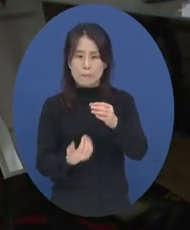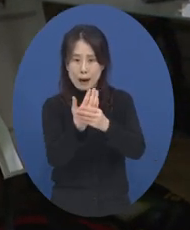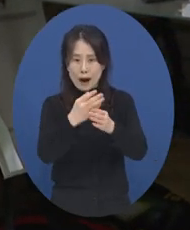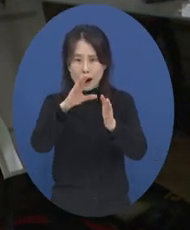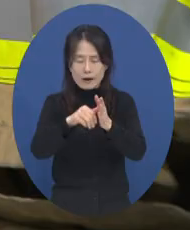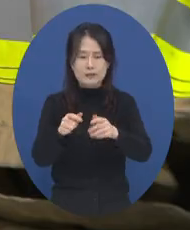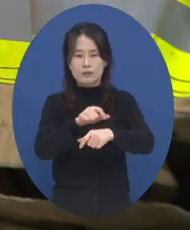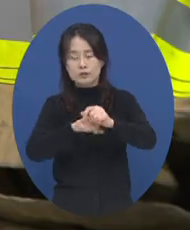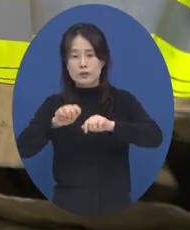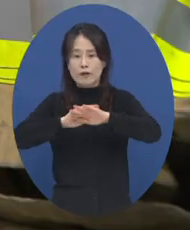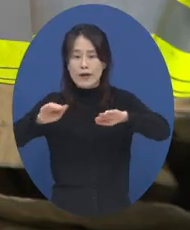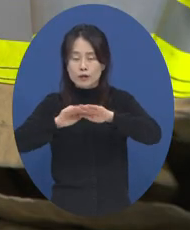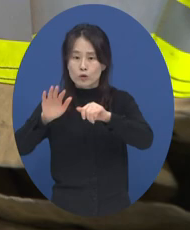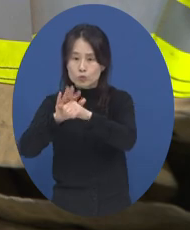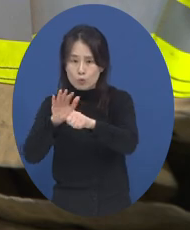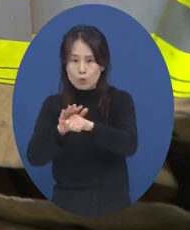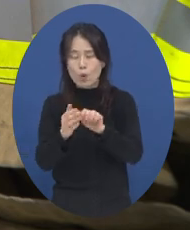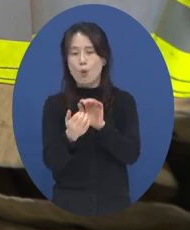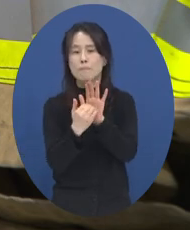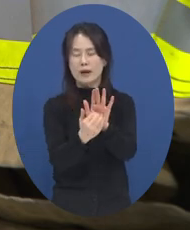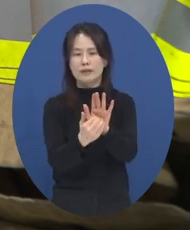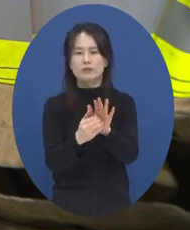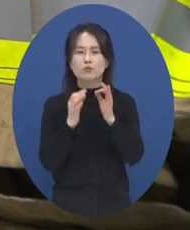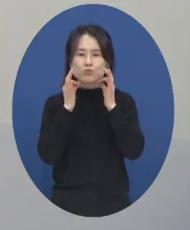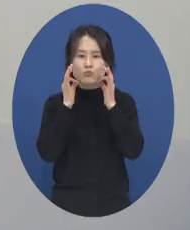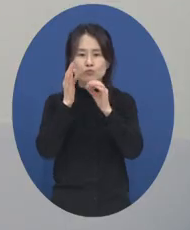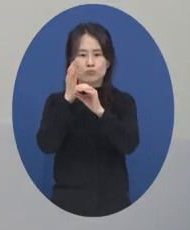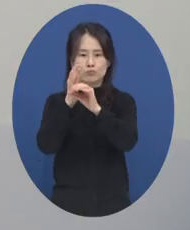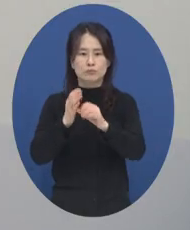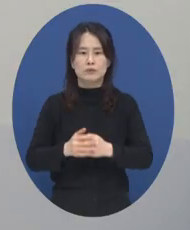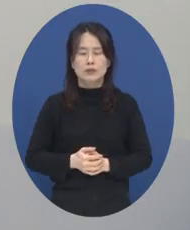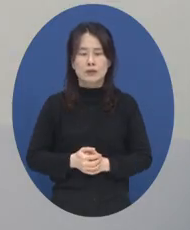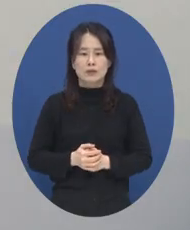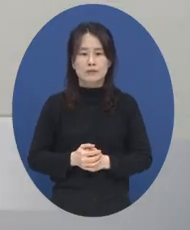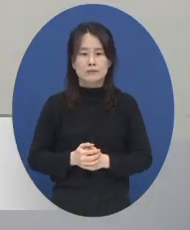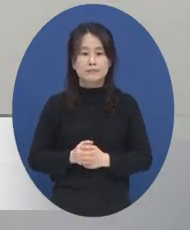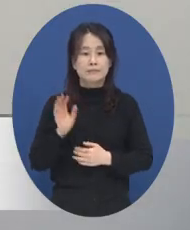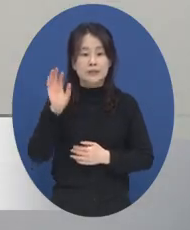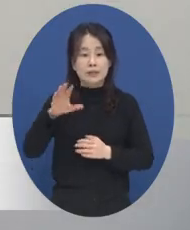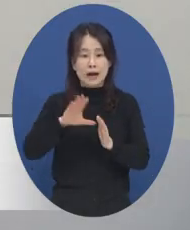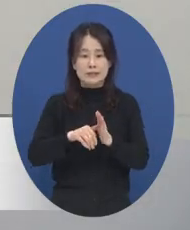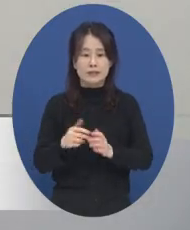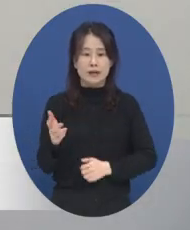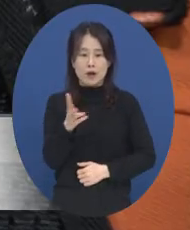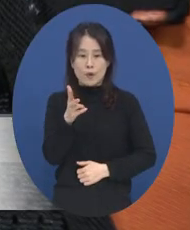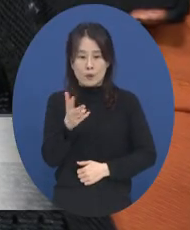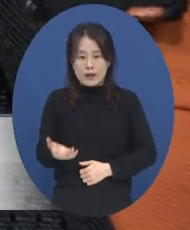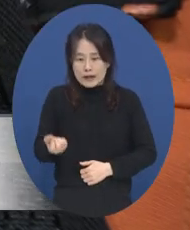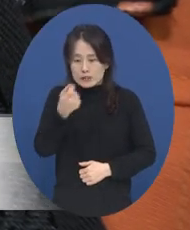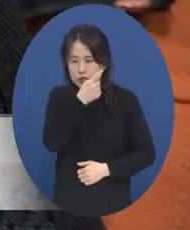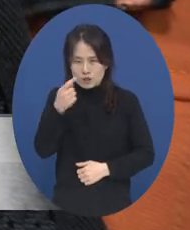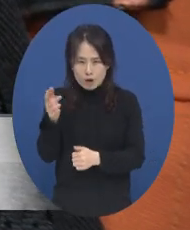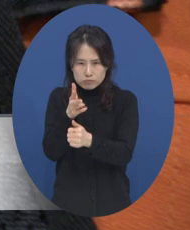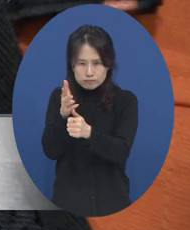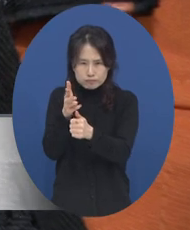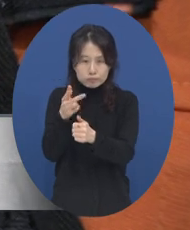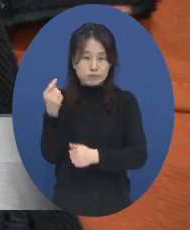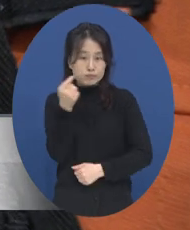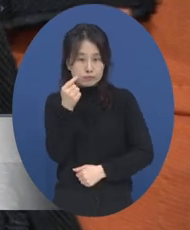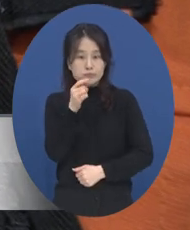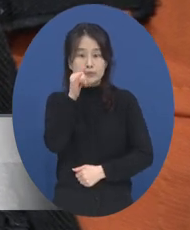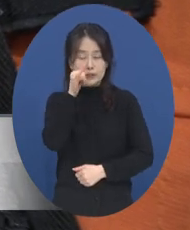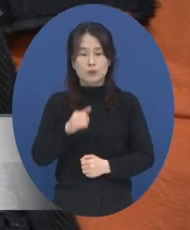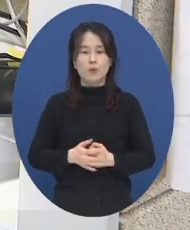적극적 대응은 물론 예방에도 집중하고 있습니다 출동할 때 메어 러블 캠의 장착해 증거 수집을 철저히 하고